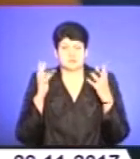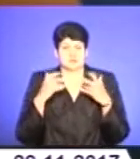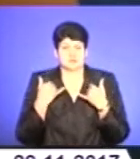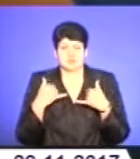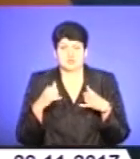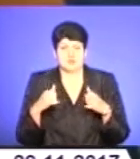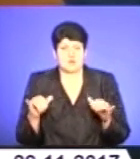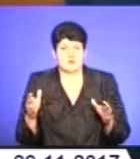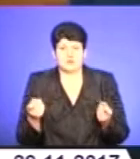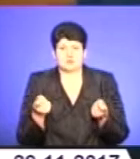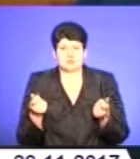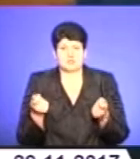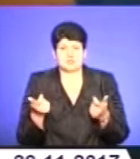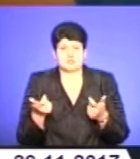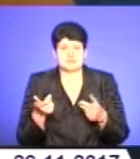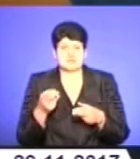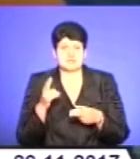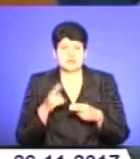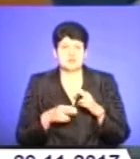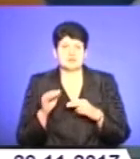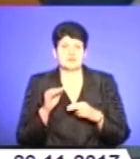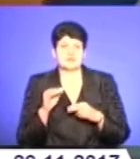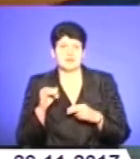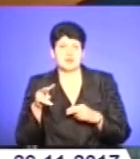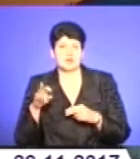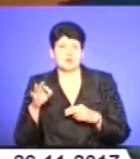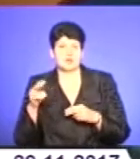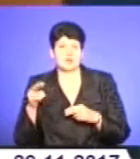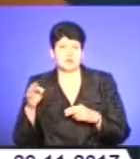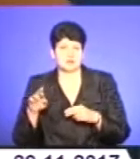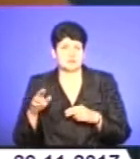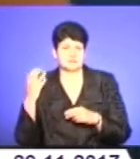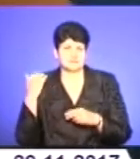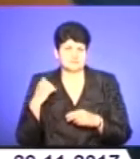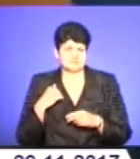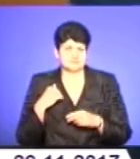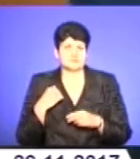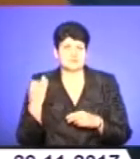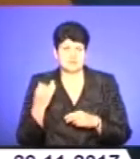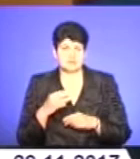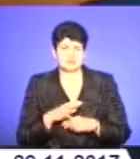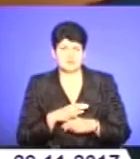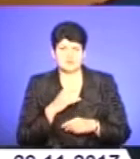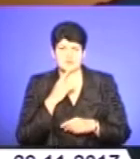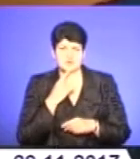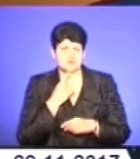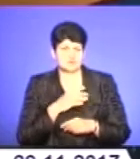трошечки, ну, все-таки закінчила філологію свого часу і цікаво було,